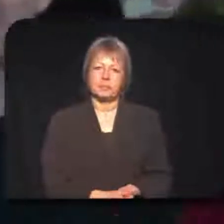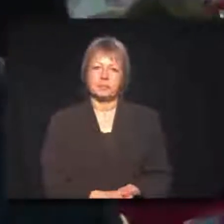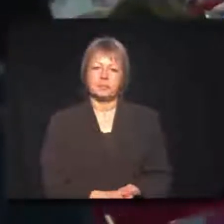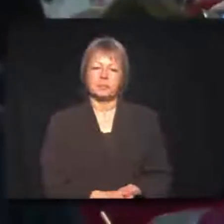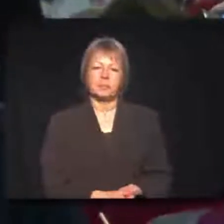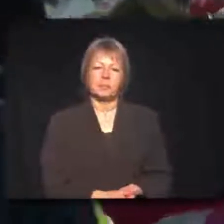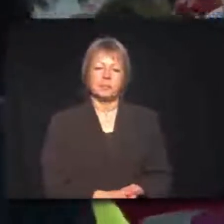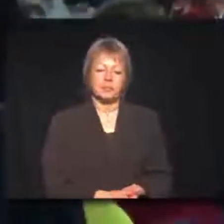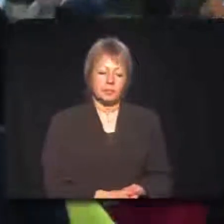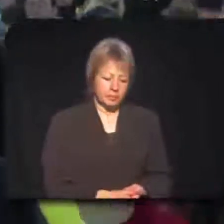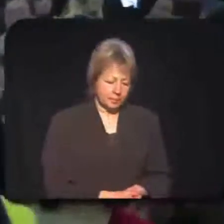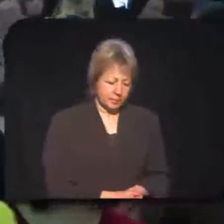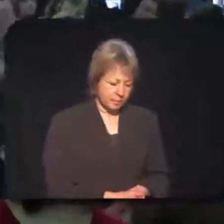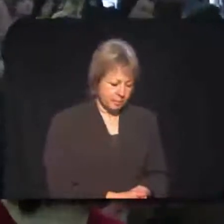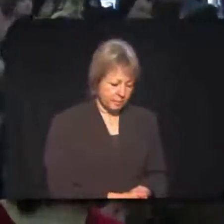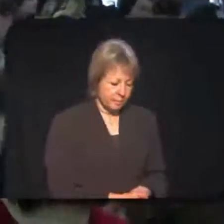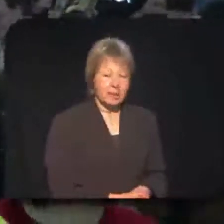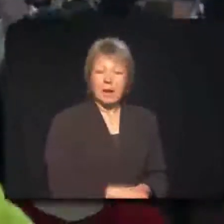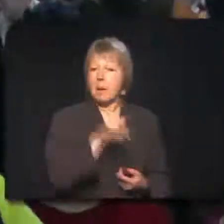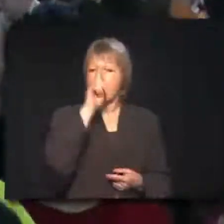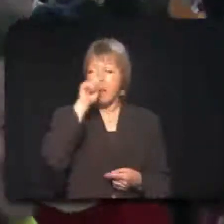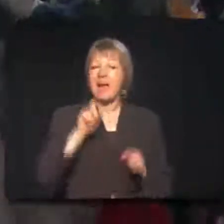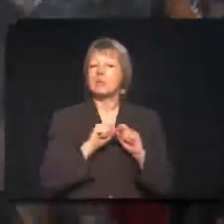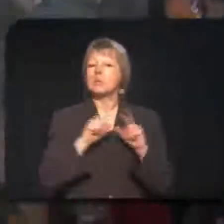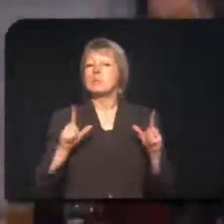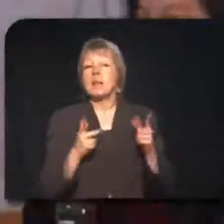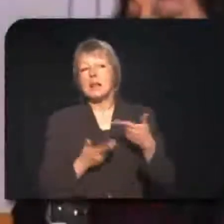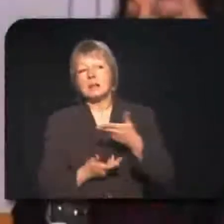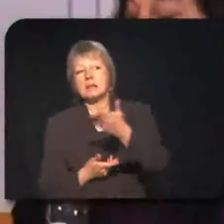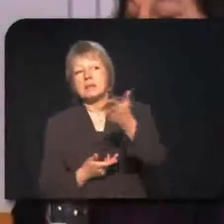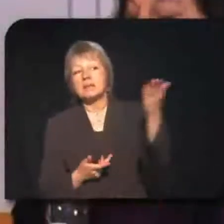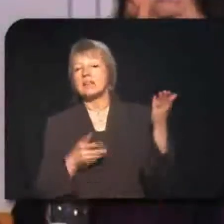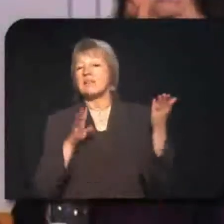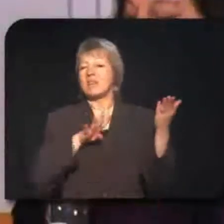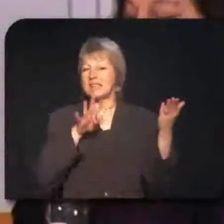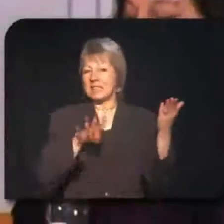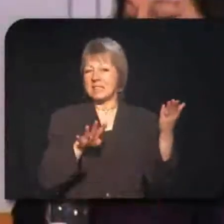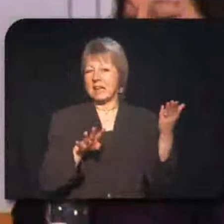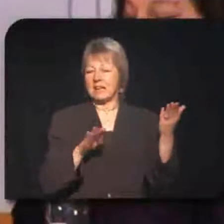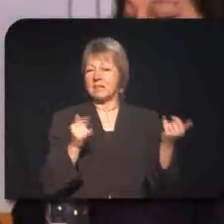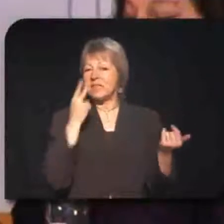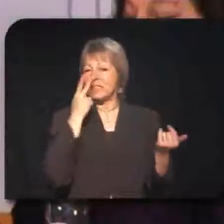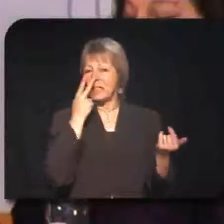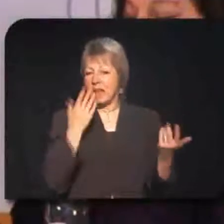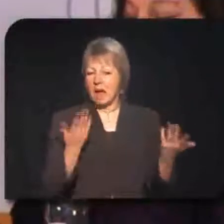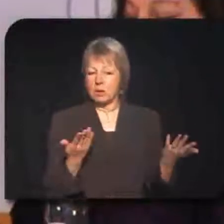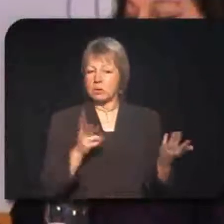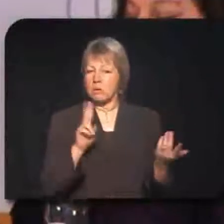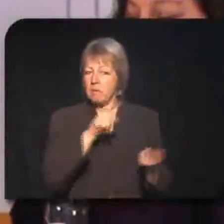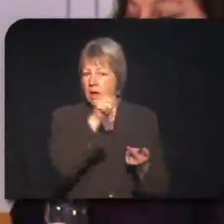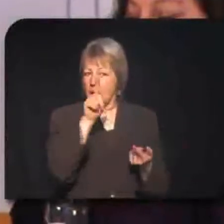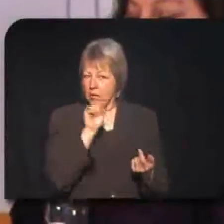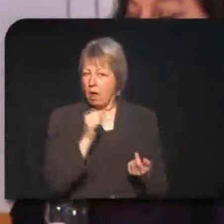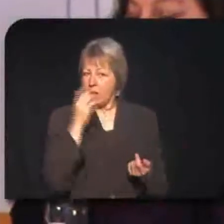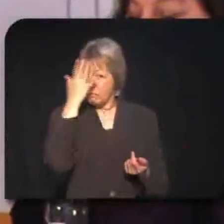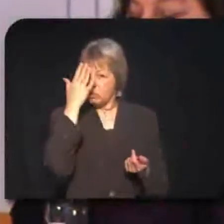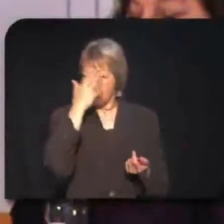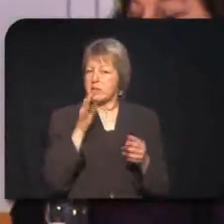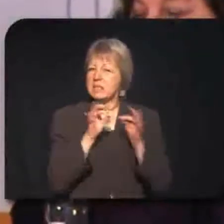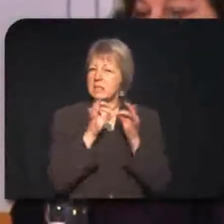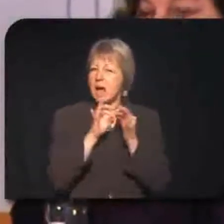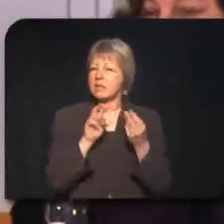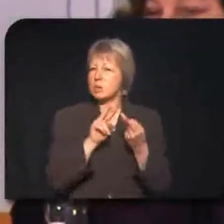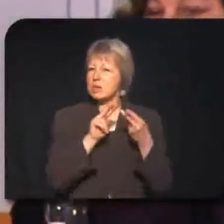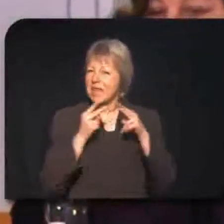so ich habe einen Meinungsbild wer von euch könnte sich das ist die 14 wer von euch könnte sich vorstellen dem Antrag Satzungsänderung 35